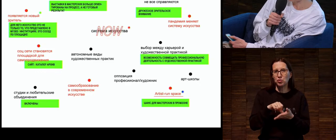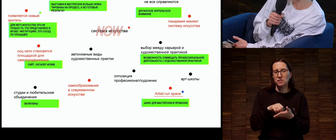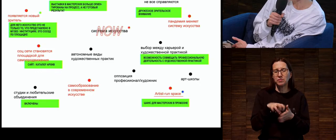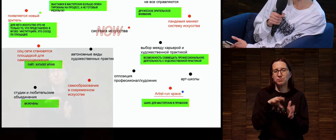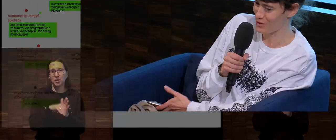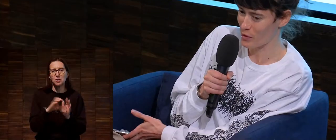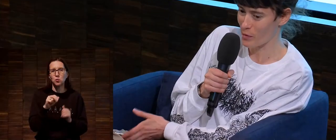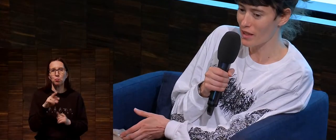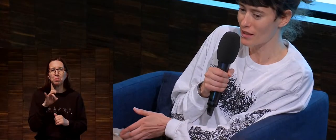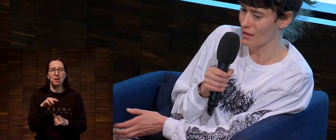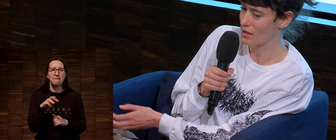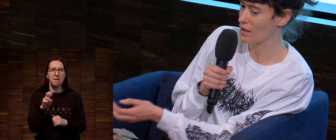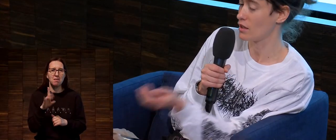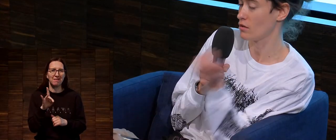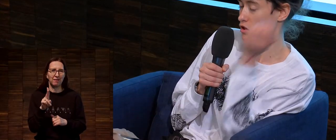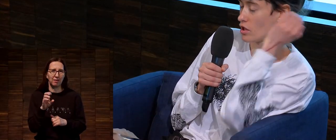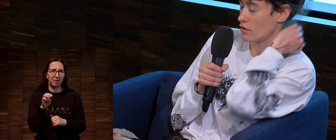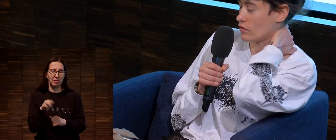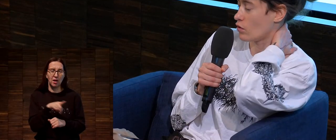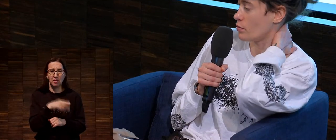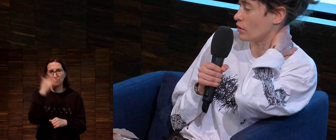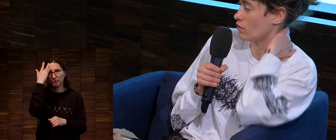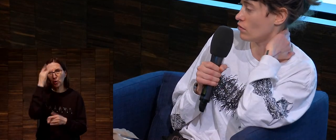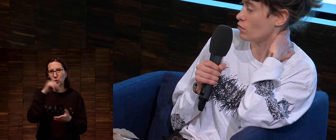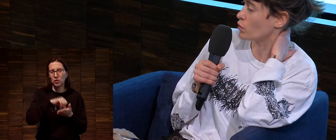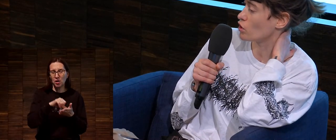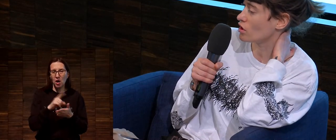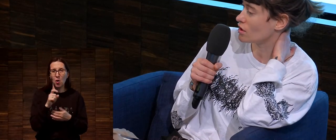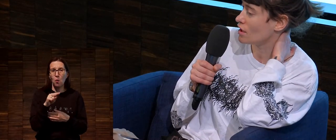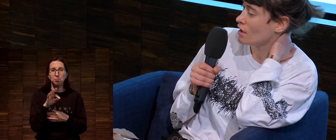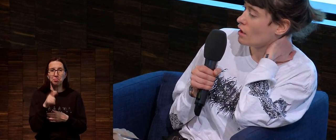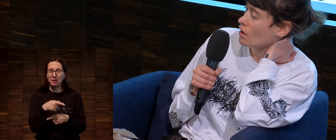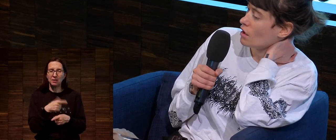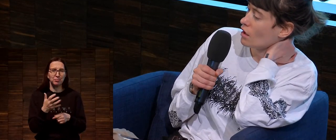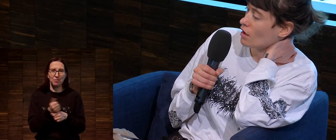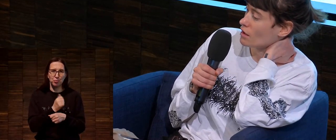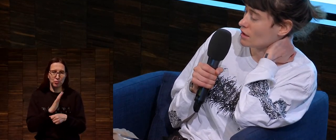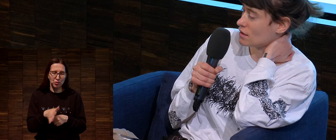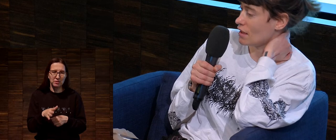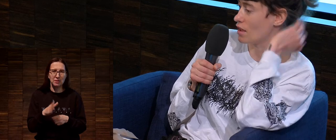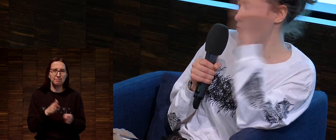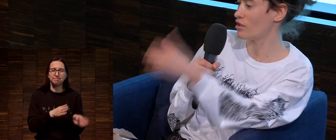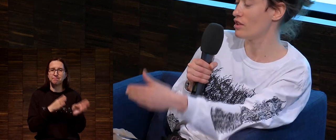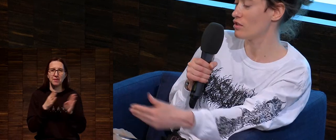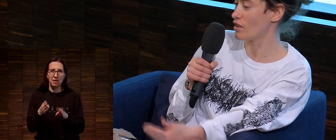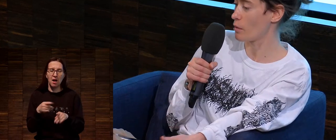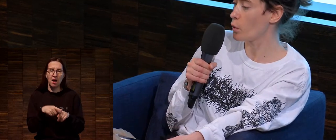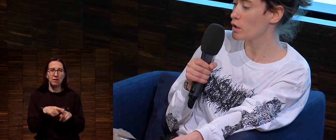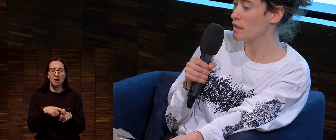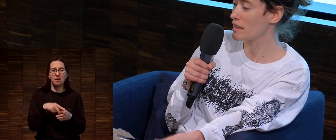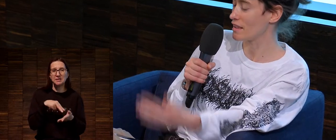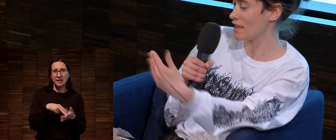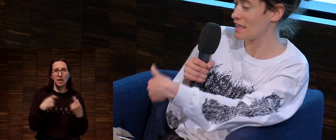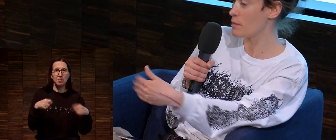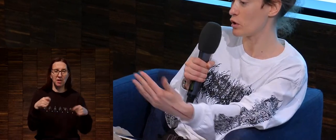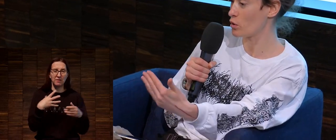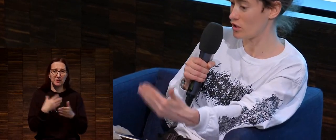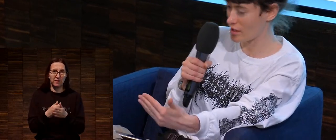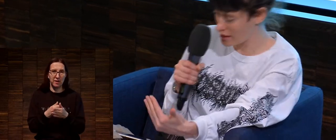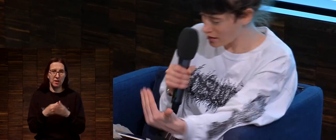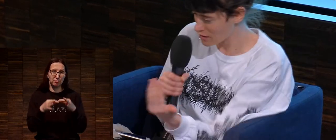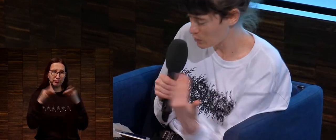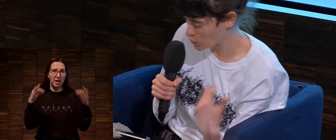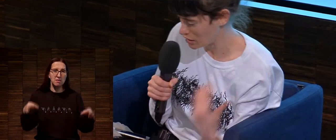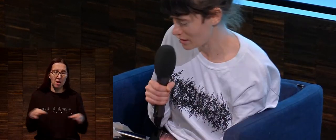в супермаркете. Это история супермаркета. Она хотела участвовать в хоппинге, но у нее не получилось. Она стояла, продавала свои работы, и к ней